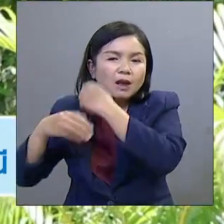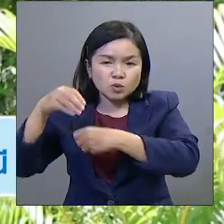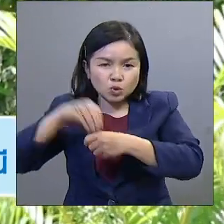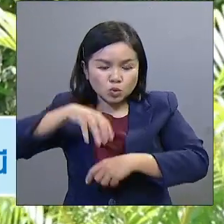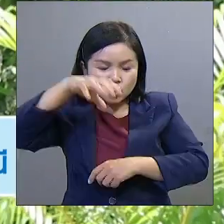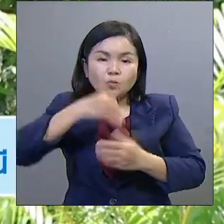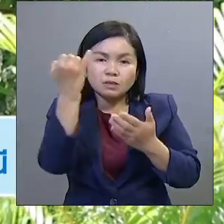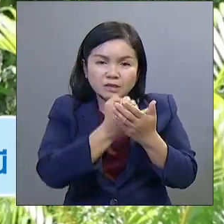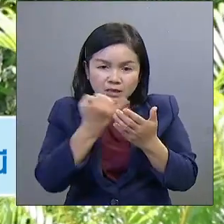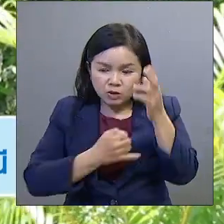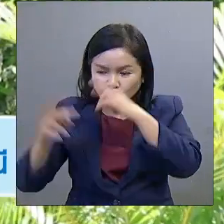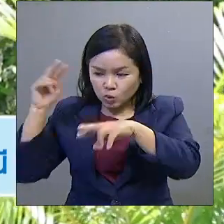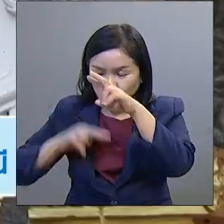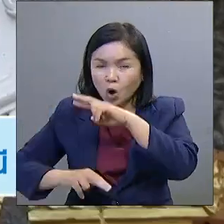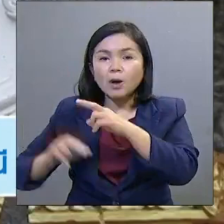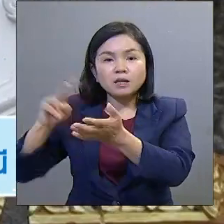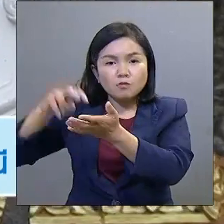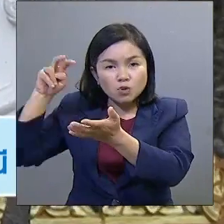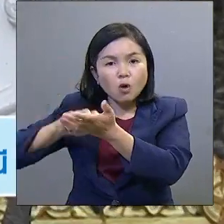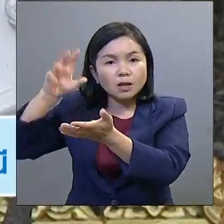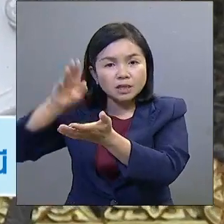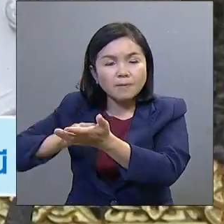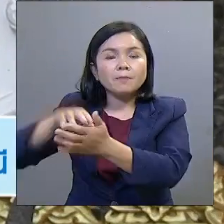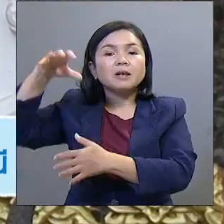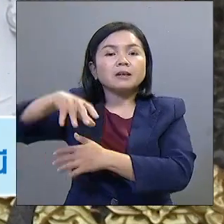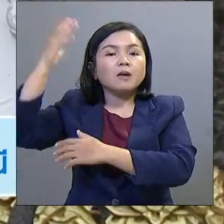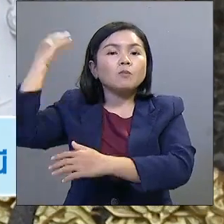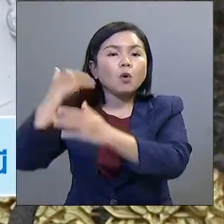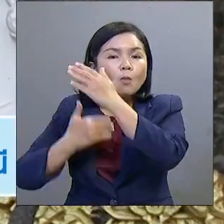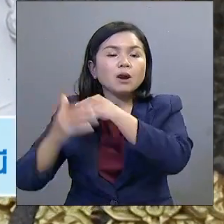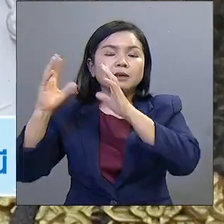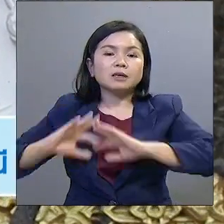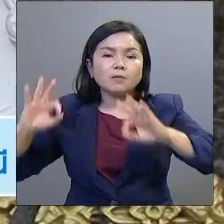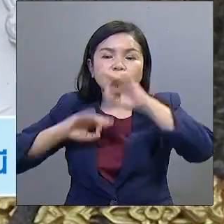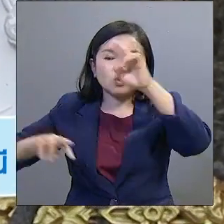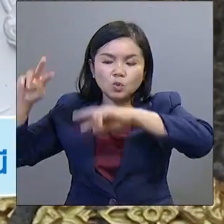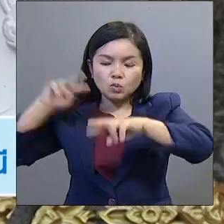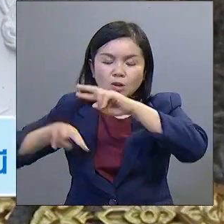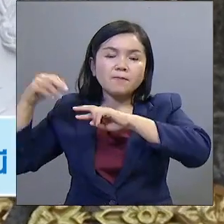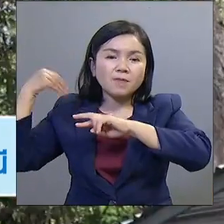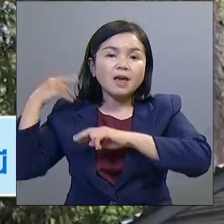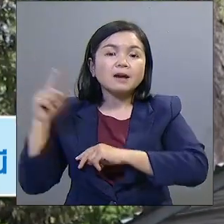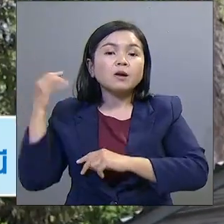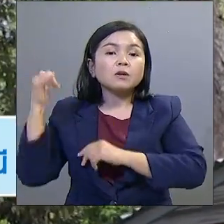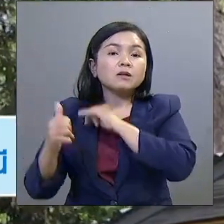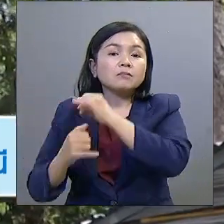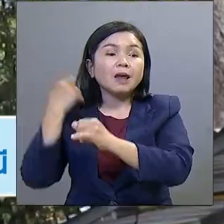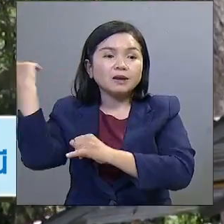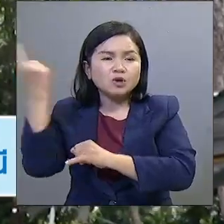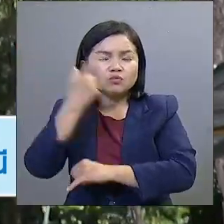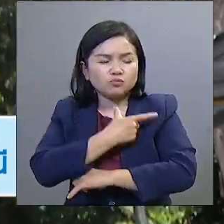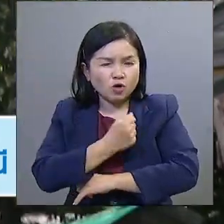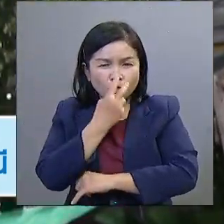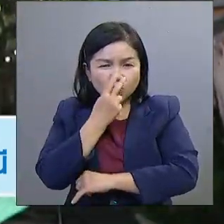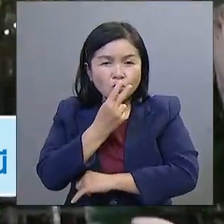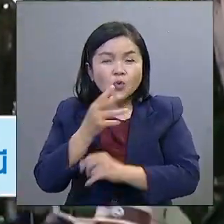รดำเนินการตรวจสอบและบันทึกเป็นโบราณสถานแห่งชาติที่ควรค่าแก่การอนุรักษ์ค่ะซึ่งส่วนใหญ่นักท่องเที่ยวนะคะที่ชอบการชมโบ